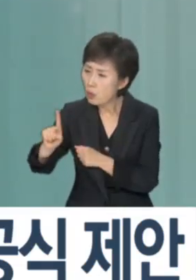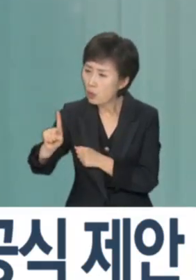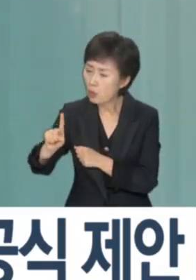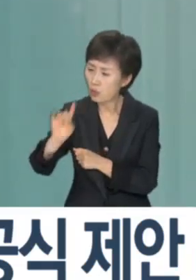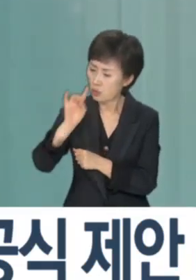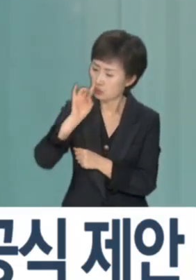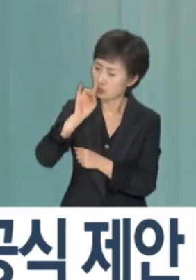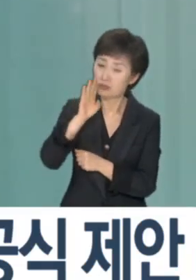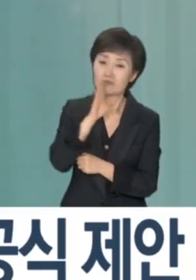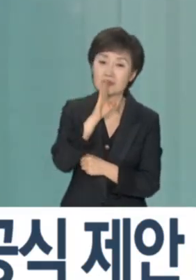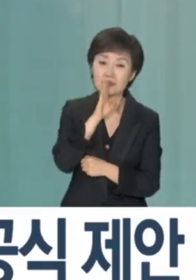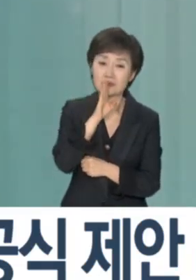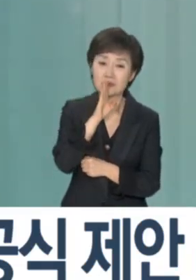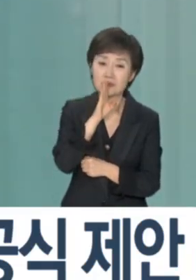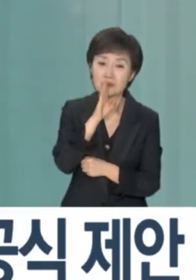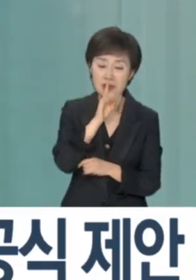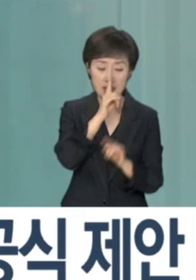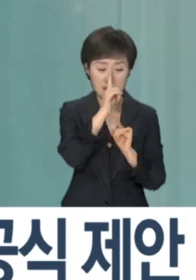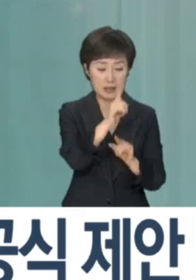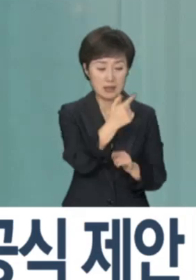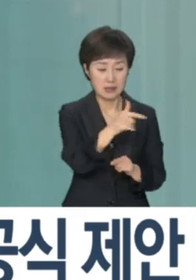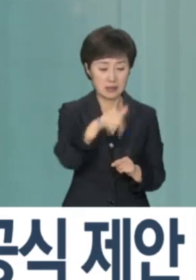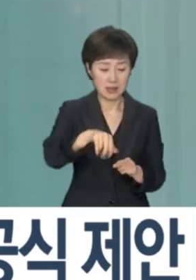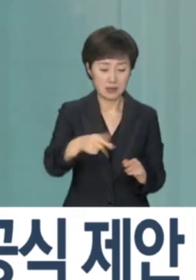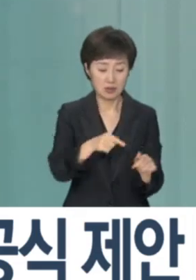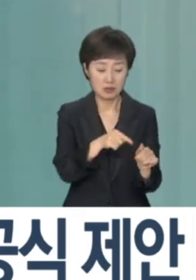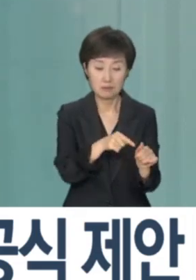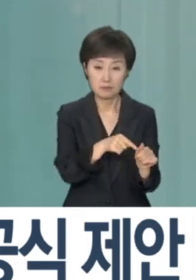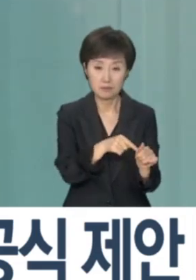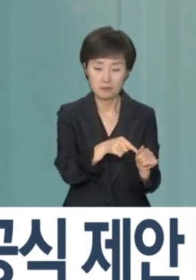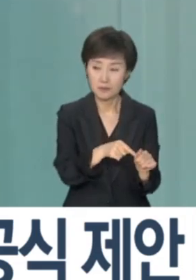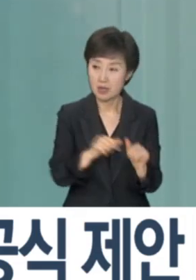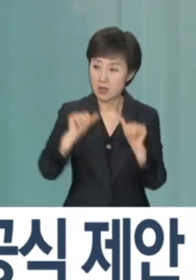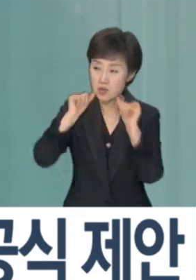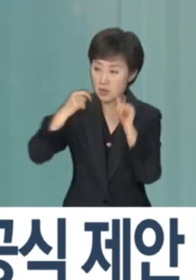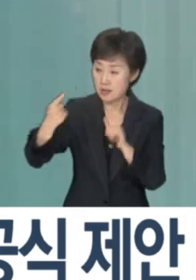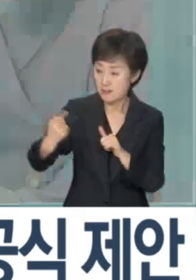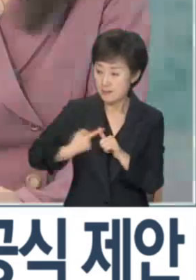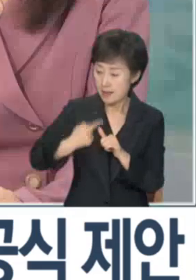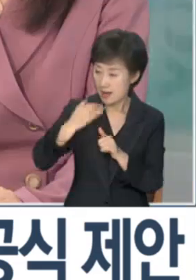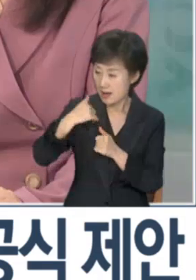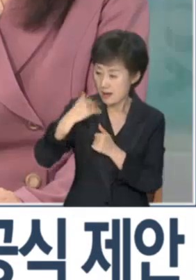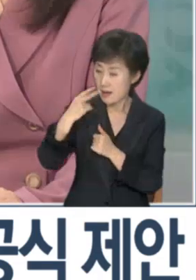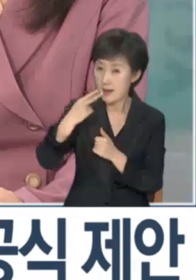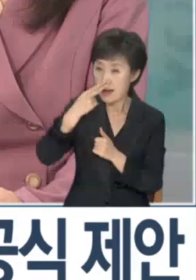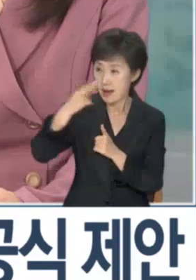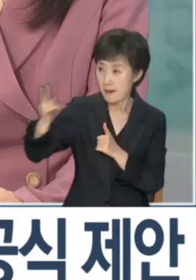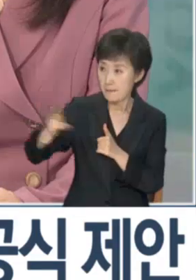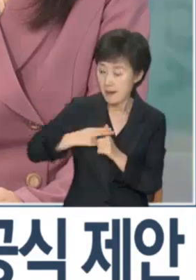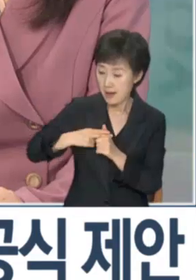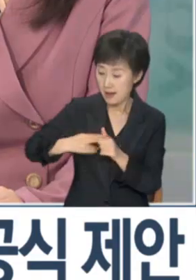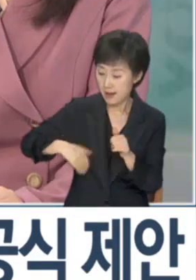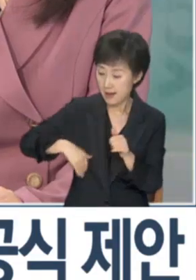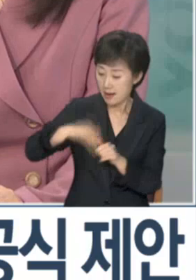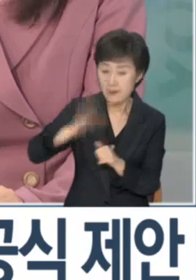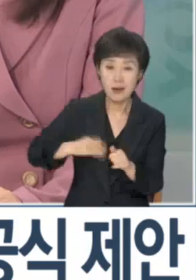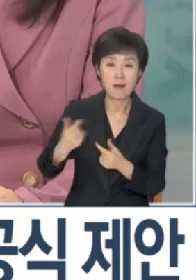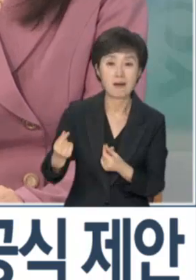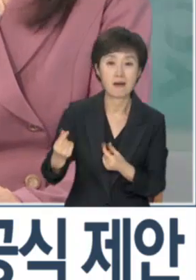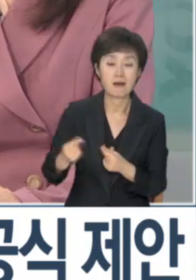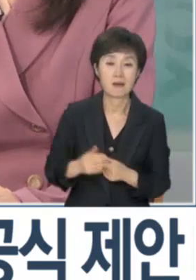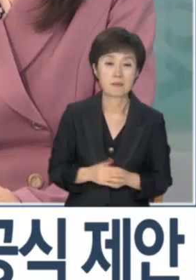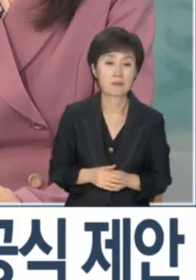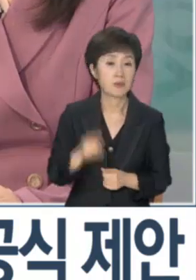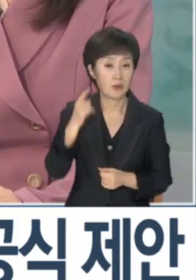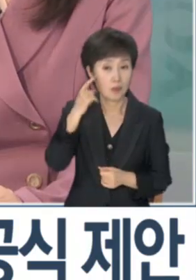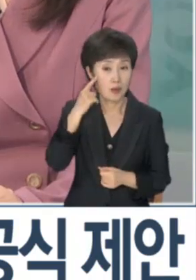그것은 불문하고요. 사실상 이낙연 전 대표 입장에서는 조롱에 가까운 모독이 아닌가라는 생각이 듭니다. 일단 두 가지 측면에서